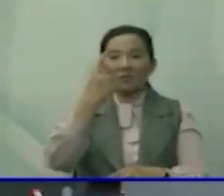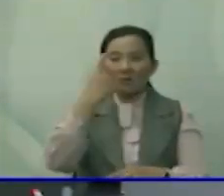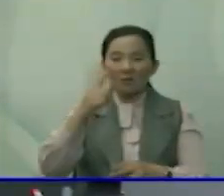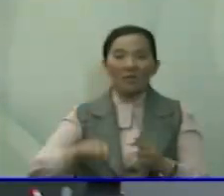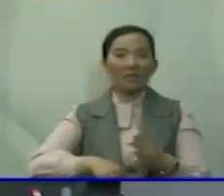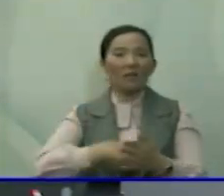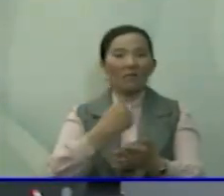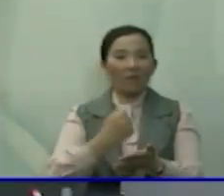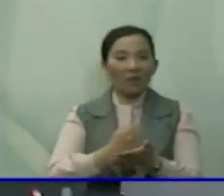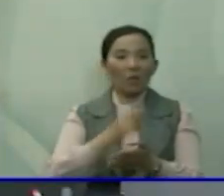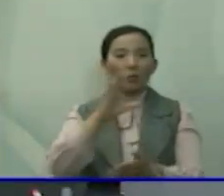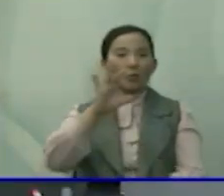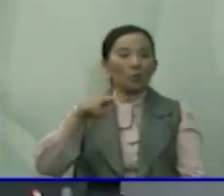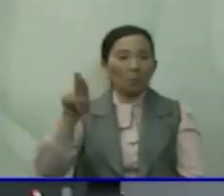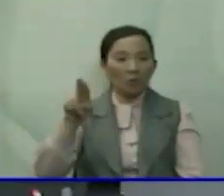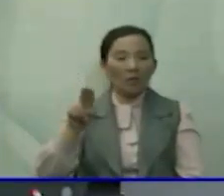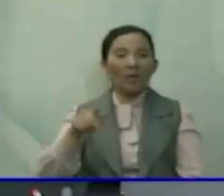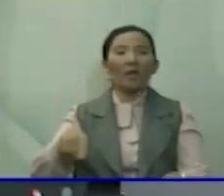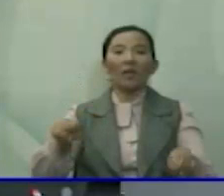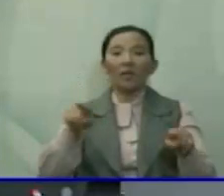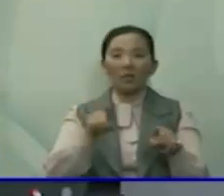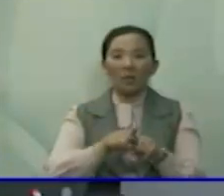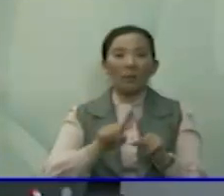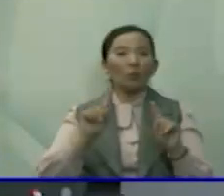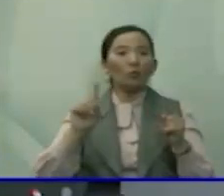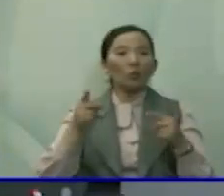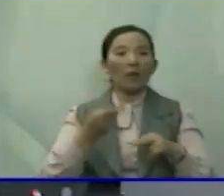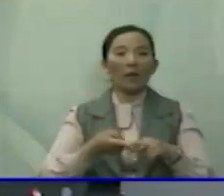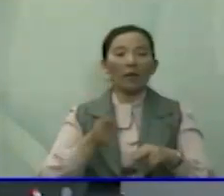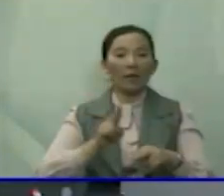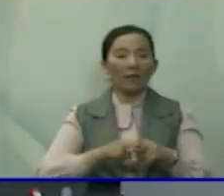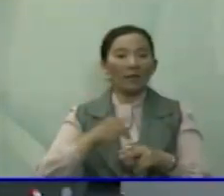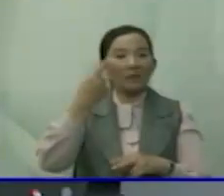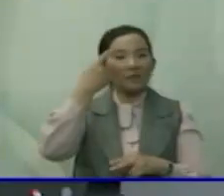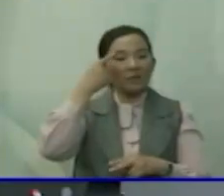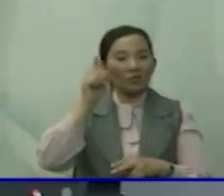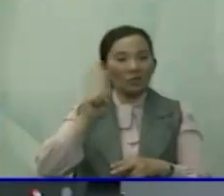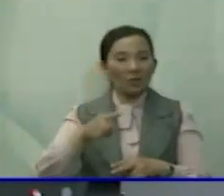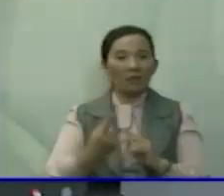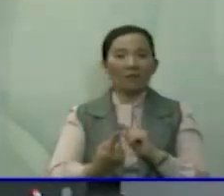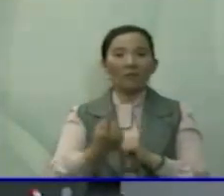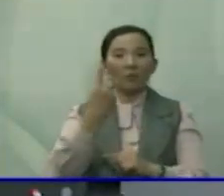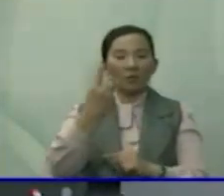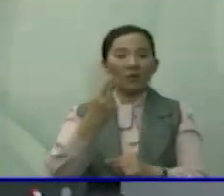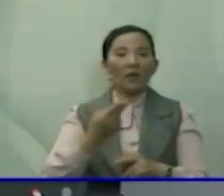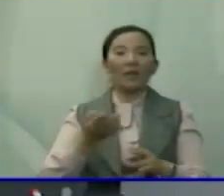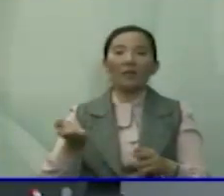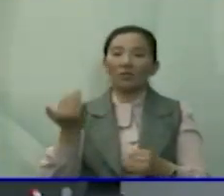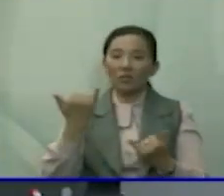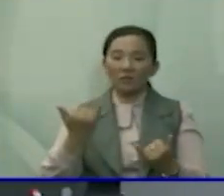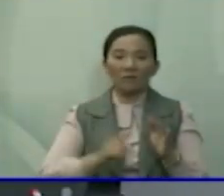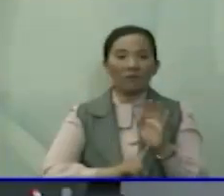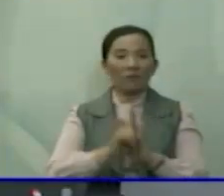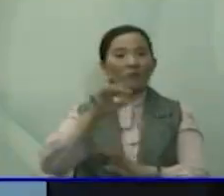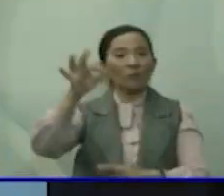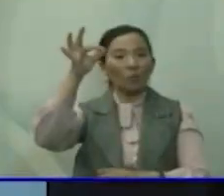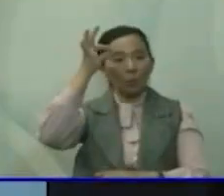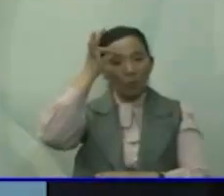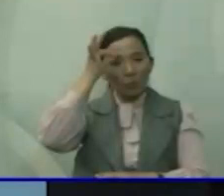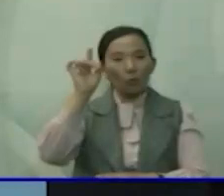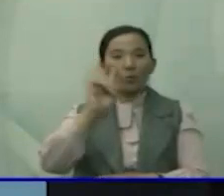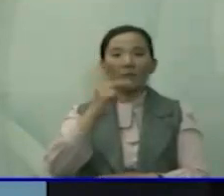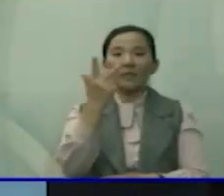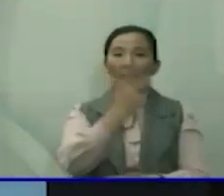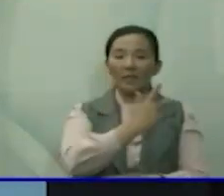династию суй и так что же это означает восстановил единство китая давайте вспомним что в